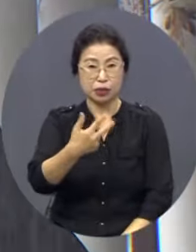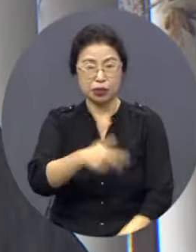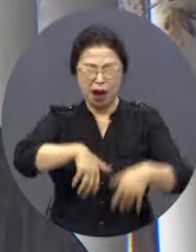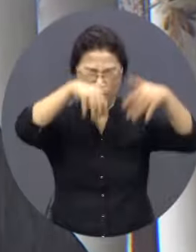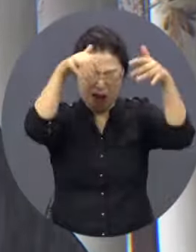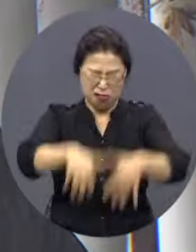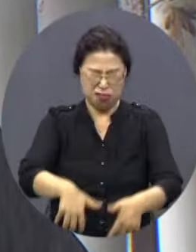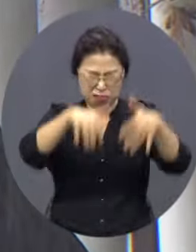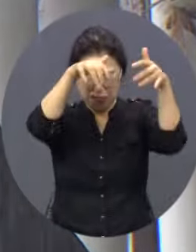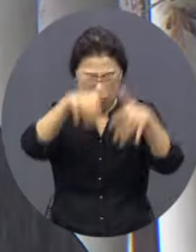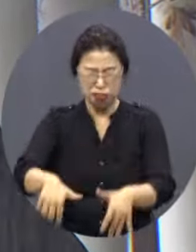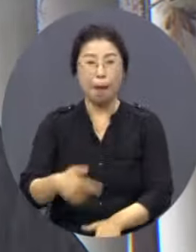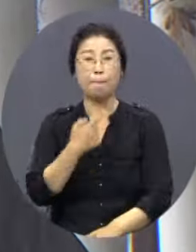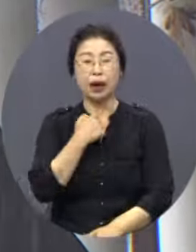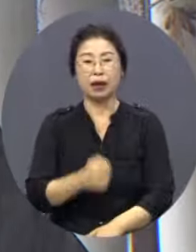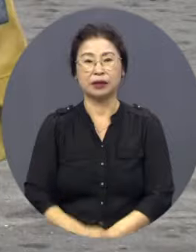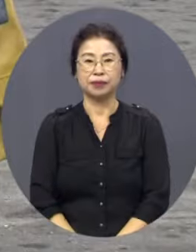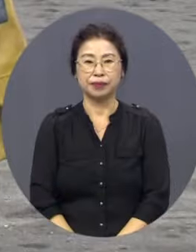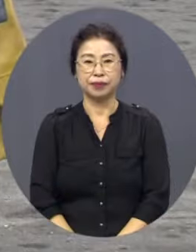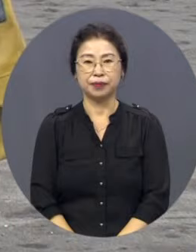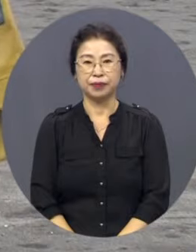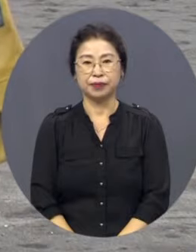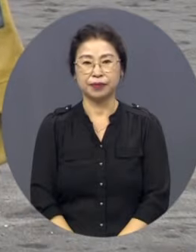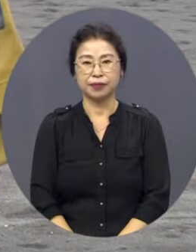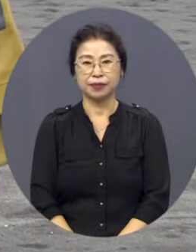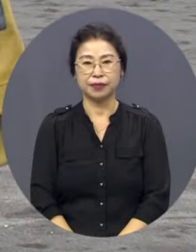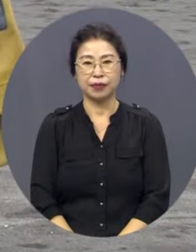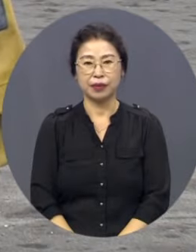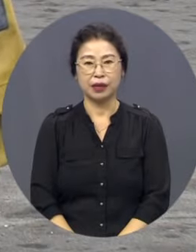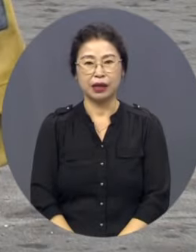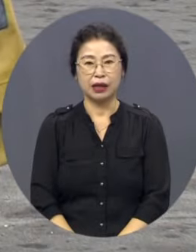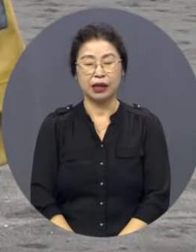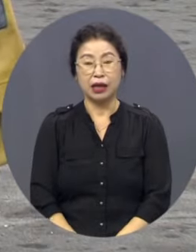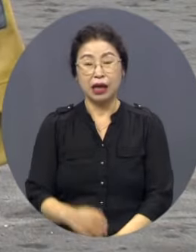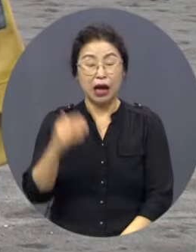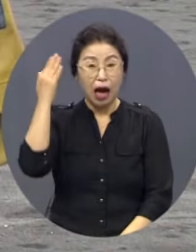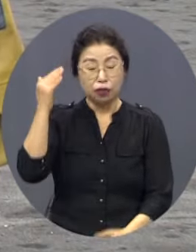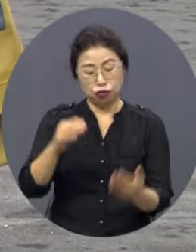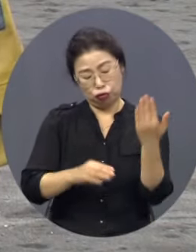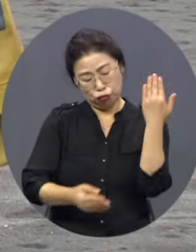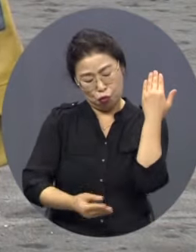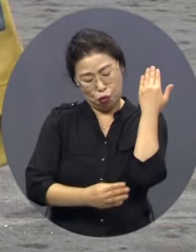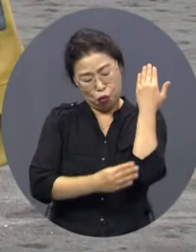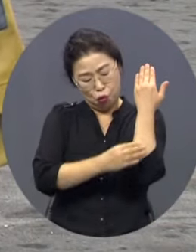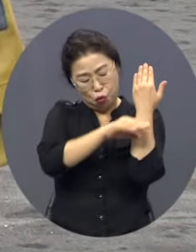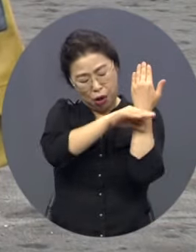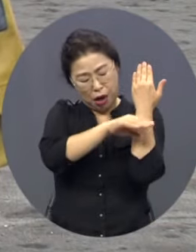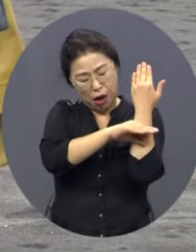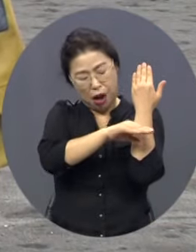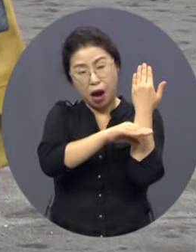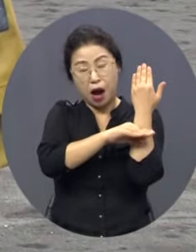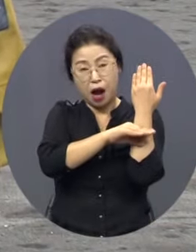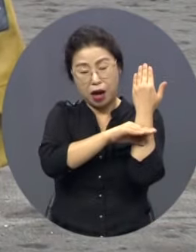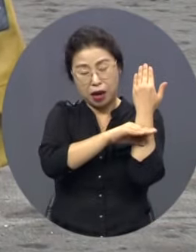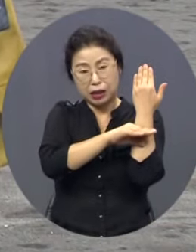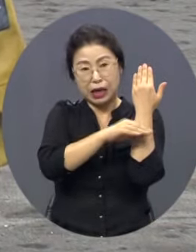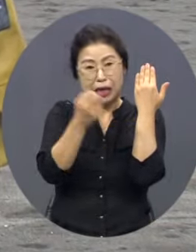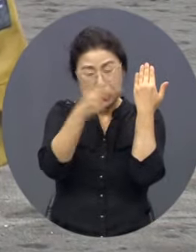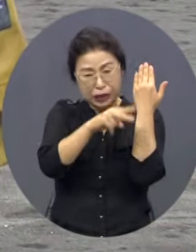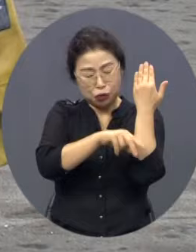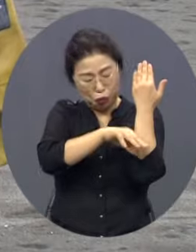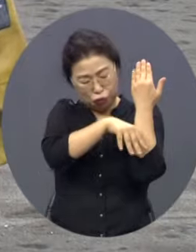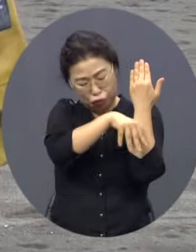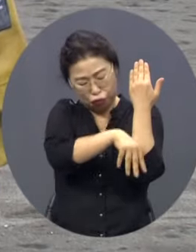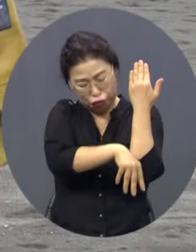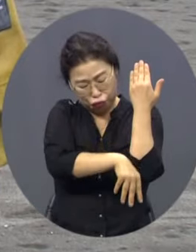38mm의 많은 비가 내리기도 했습니다. 중부 지역으로 올라가 많은 비를 뿌렸던 장마 전선이 제주도 인근으로